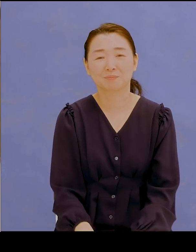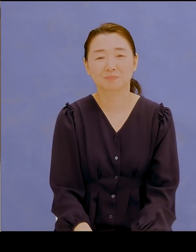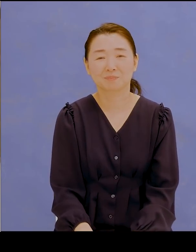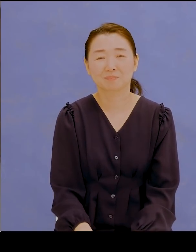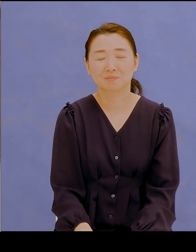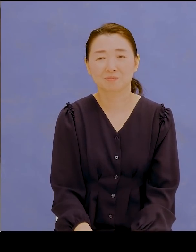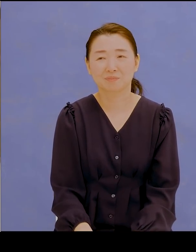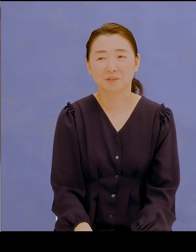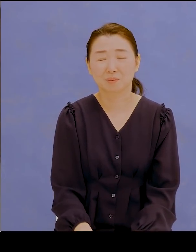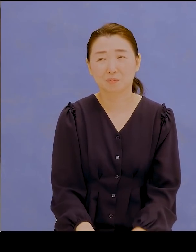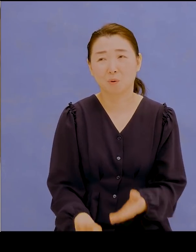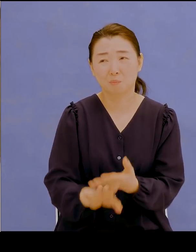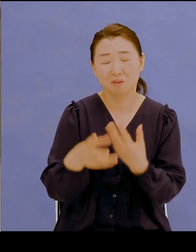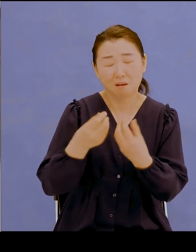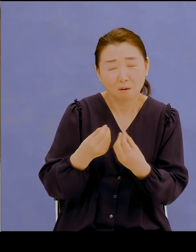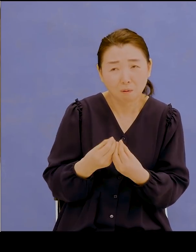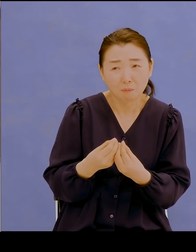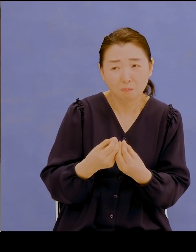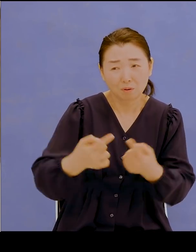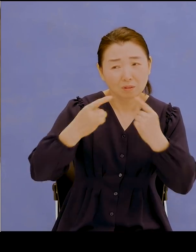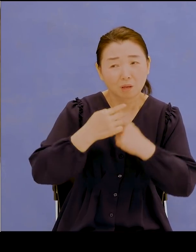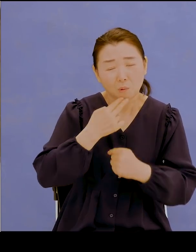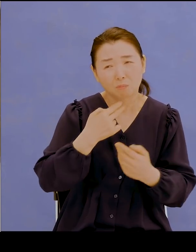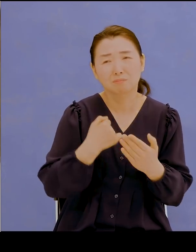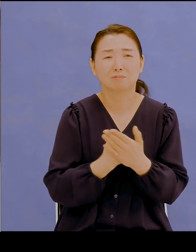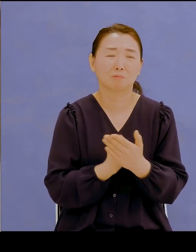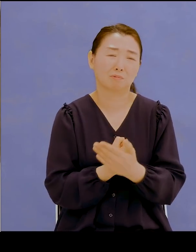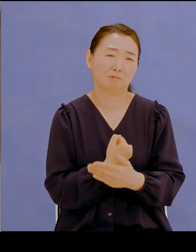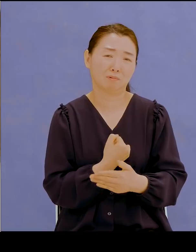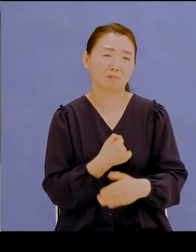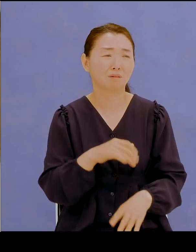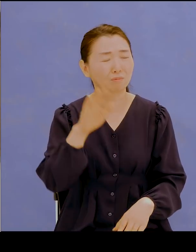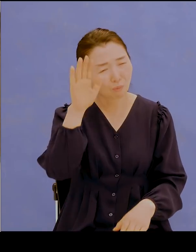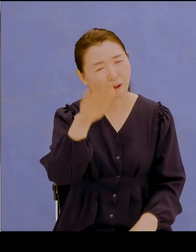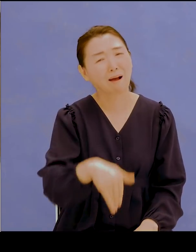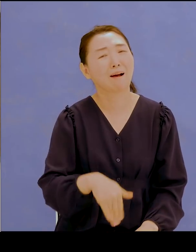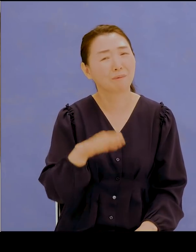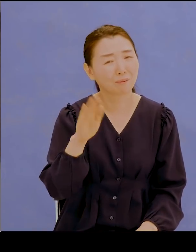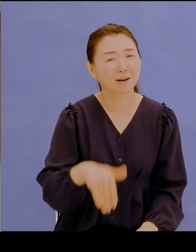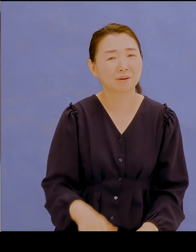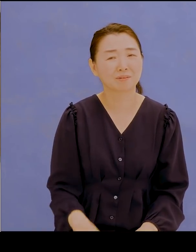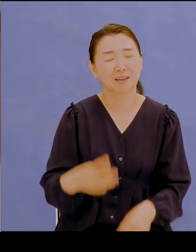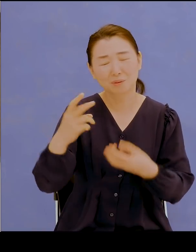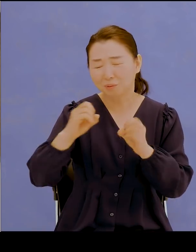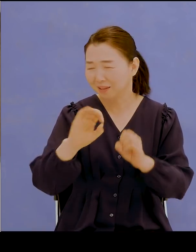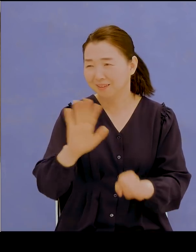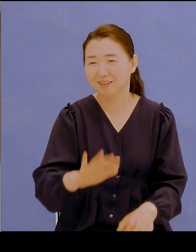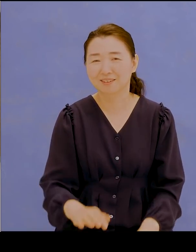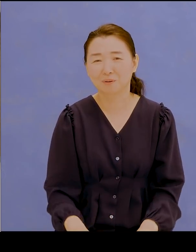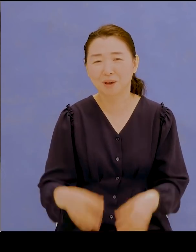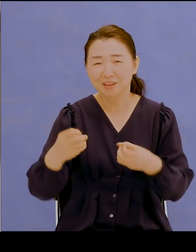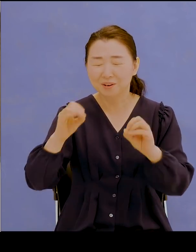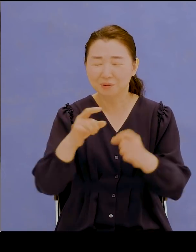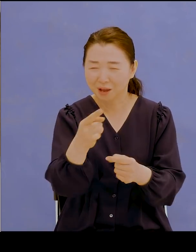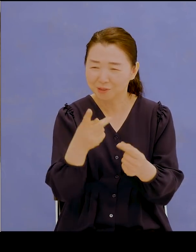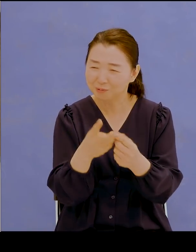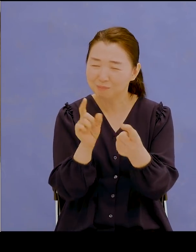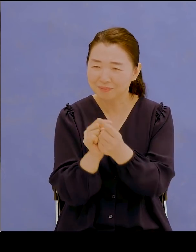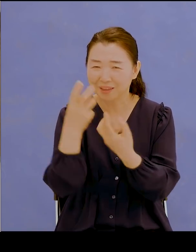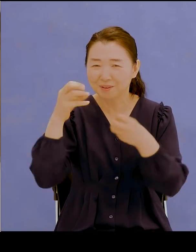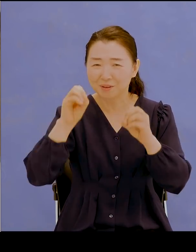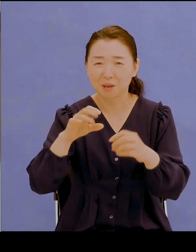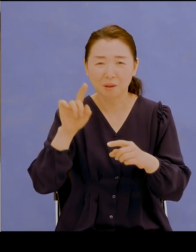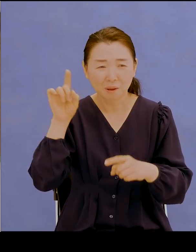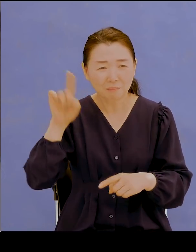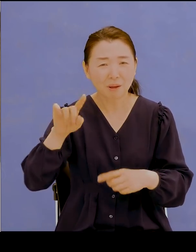그래서 핑계도가 안 오고 그럼 섭섭해요. 그래요, 맞아요. 야, 그래도 와. 근데 이제 그때는 연예인이고 뭐가 없어요. 이제 연예인도 한두 번 봐야 연예인이지 뭐 그렇죠,